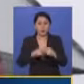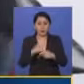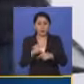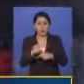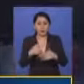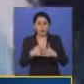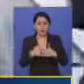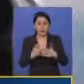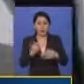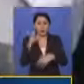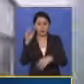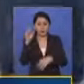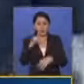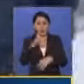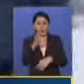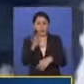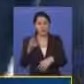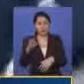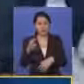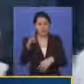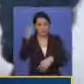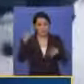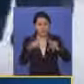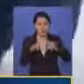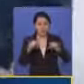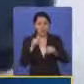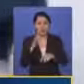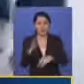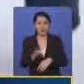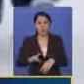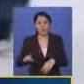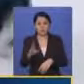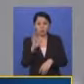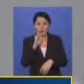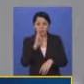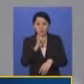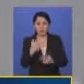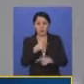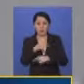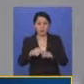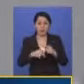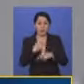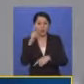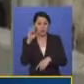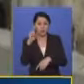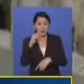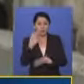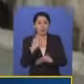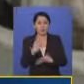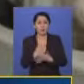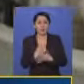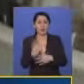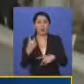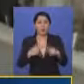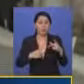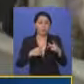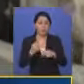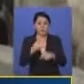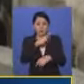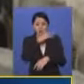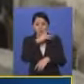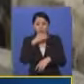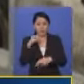жақында олардың қатарына Бескіл ауылының мектеп гимназиясы өтпек. Ауданда шағын орта бизнеспен айналысатындардың саны өсті. Оған қоса сүт фермалары да